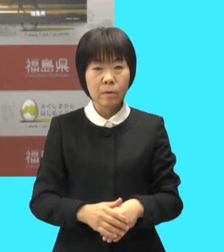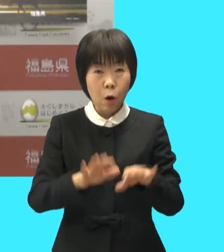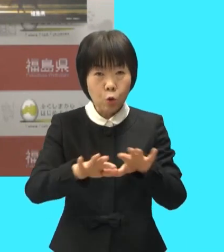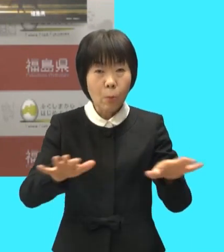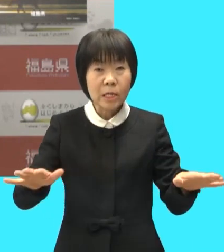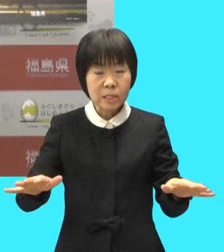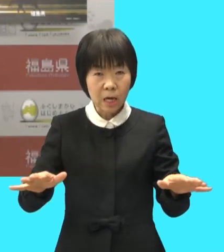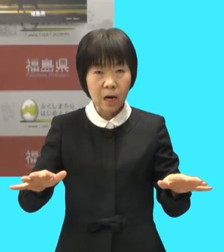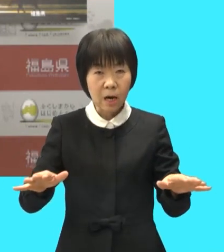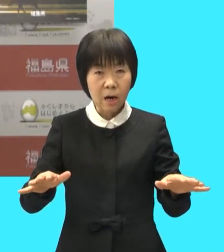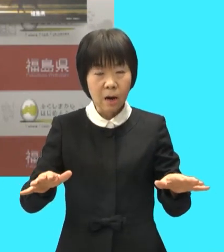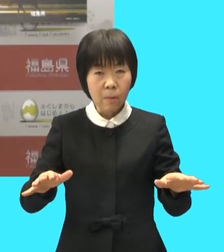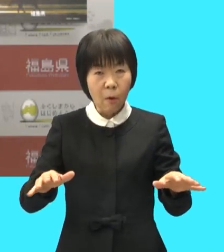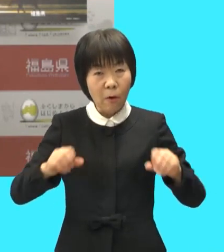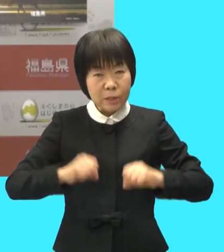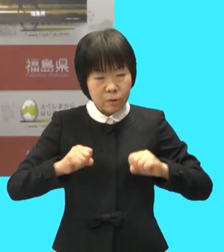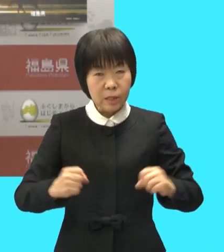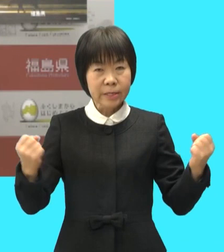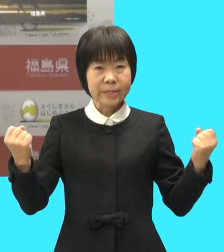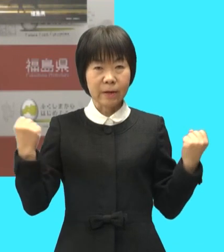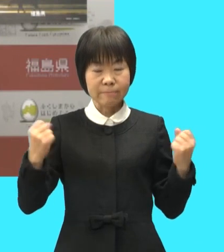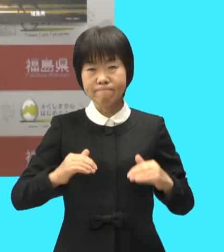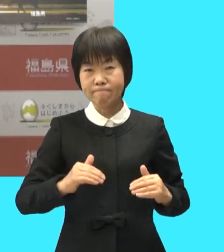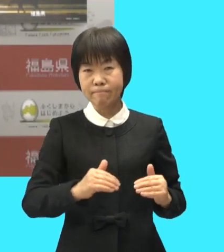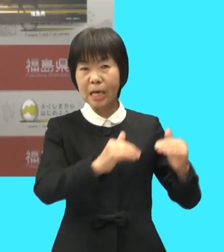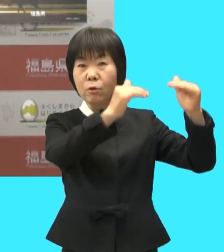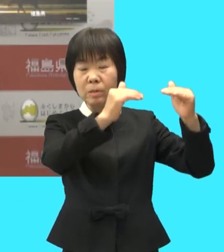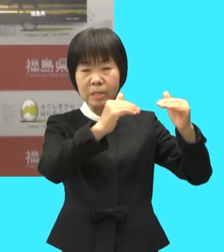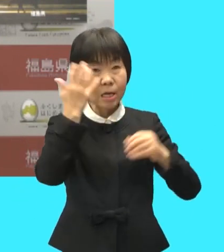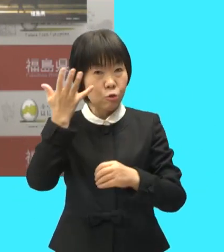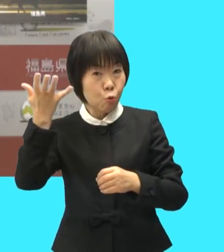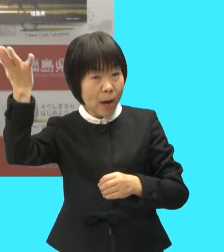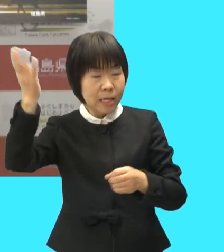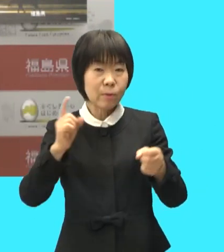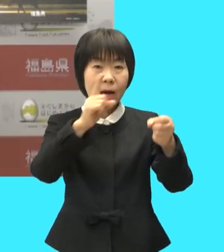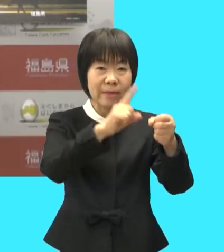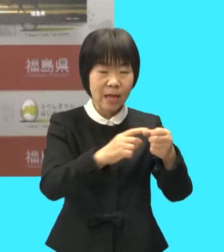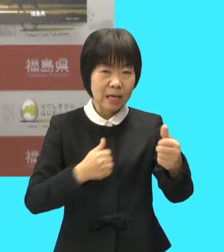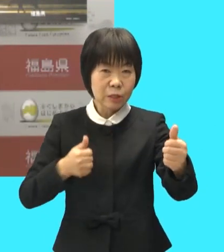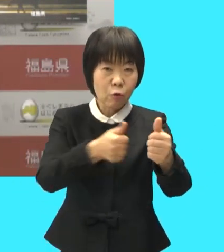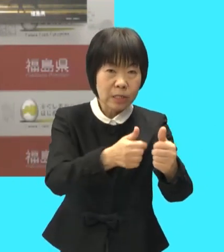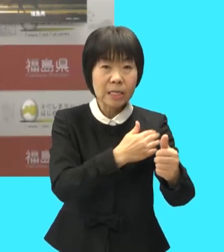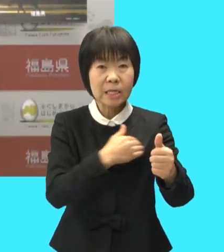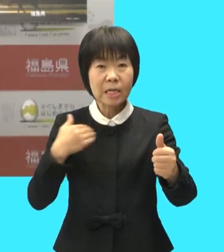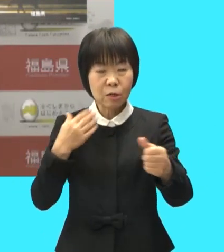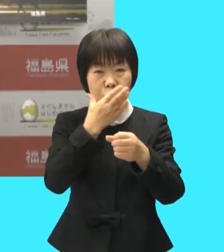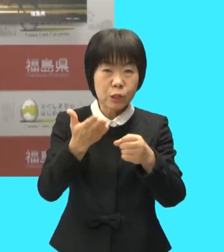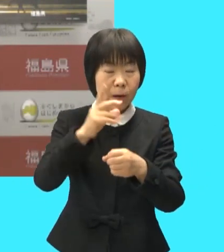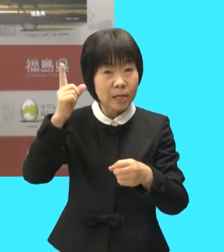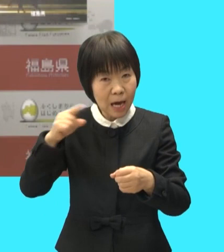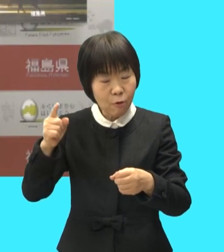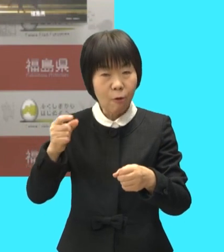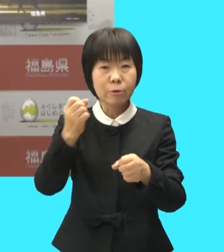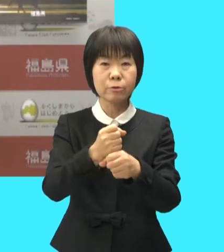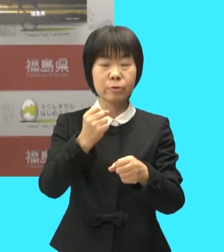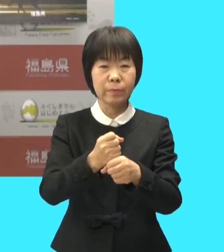子どもたちが健やかにたくましく成長し、夢に向かって挑戦できる福島県